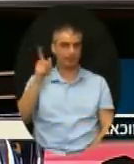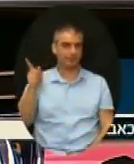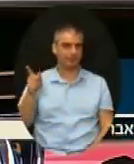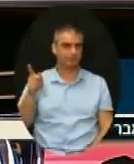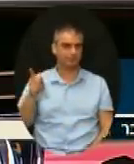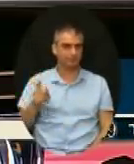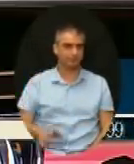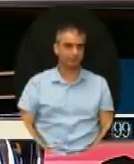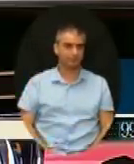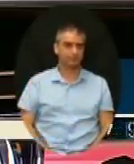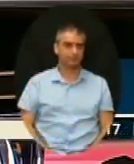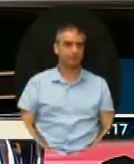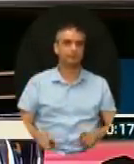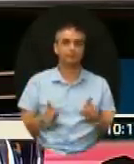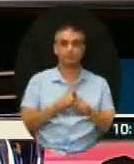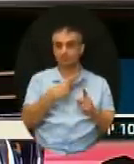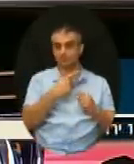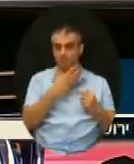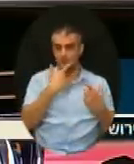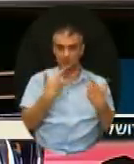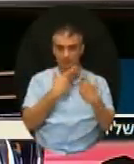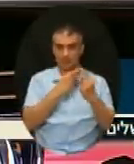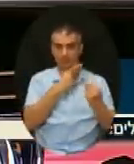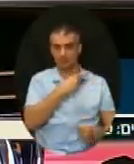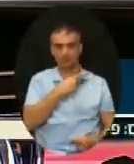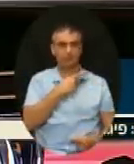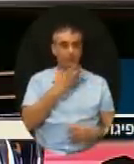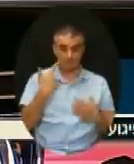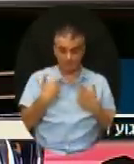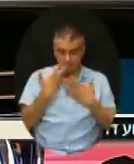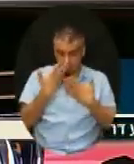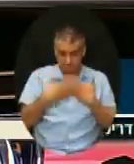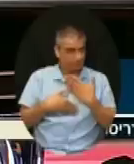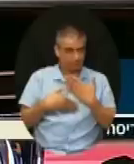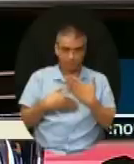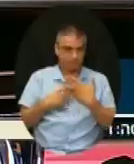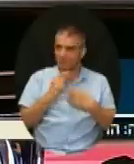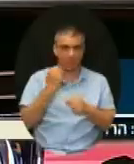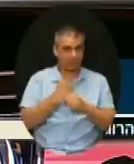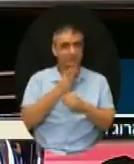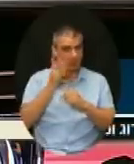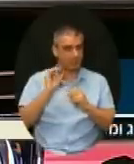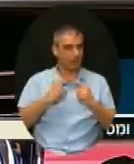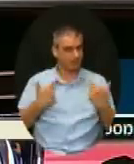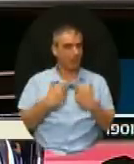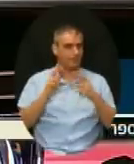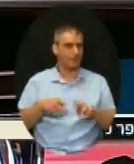נתניהו, כמו בצוק איתן, שאחרי שהסתיימה אותה מלחמה, וזה לא היה מבצע, זאת הייתה מלחמה,